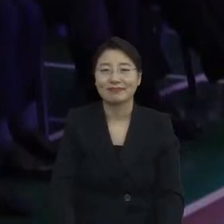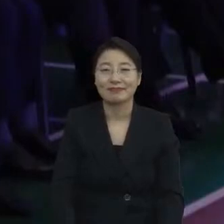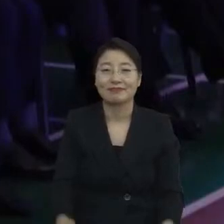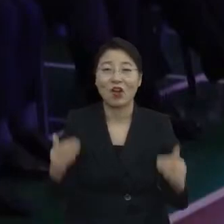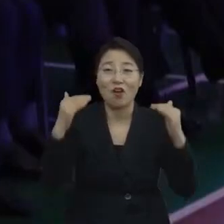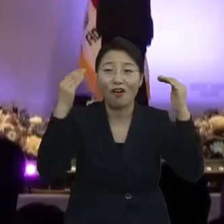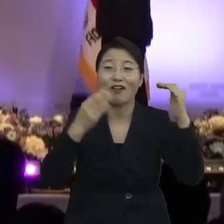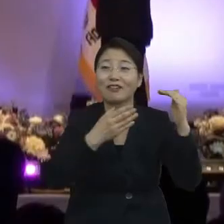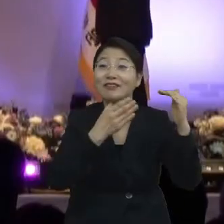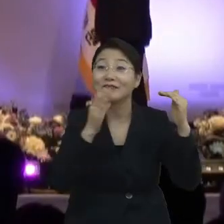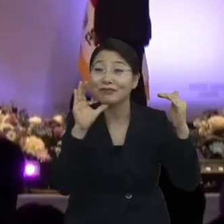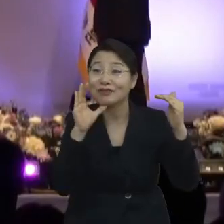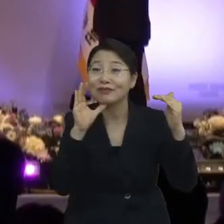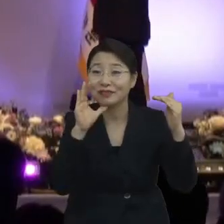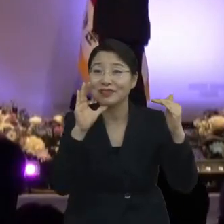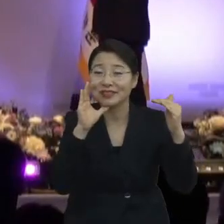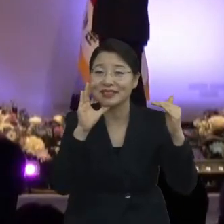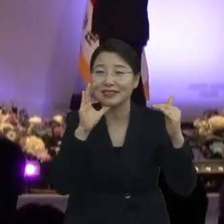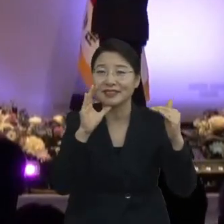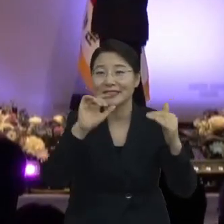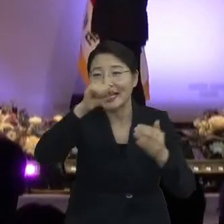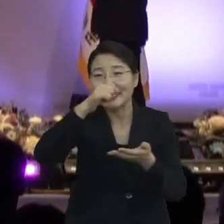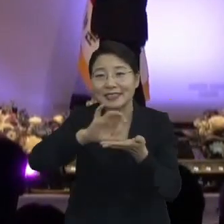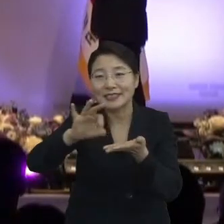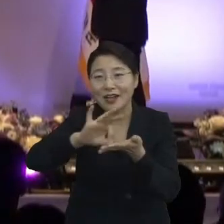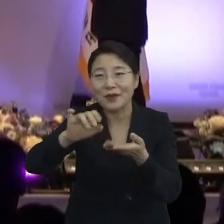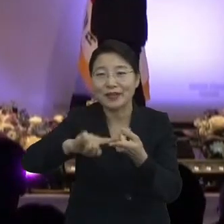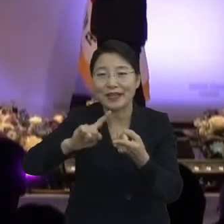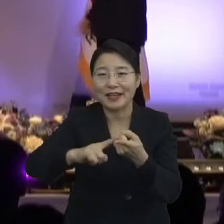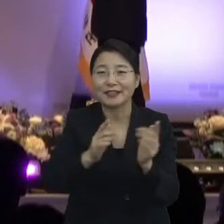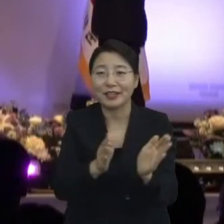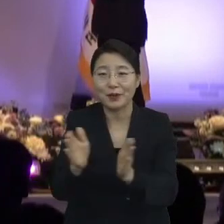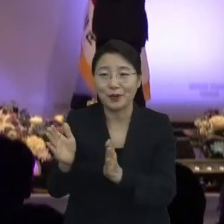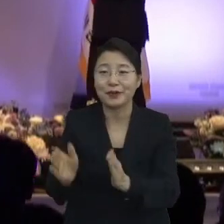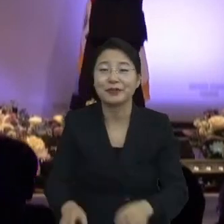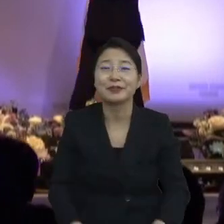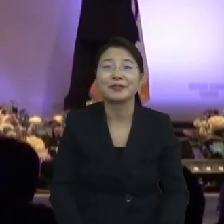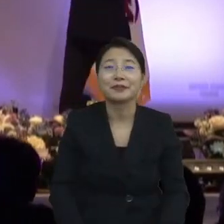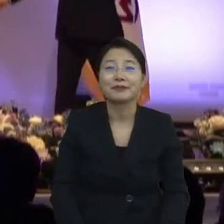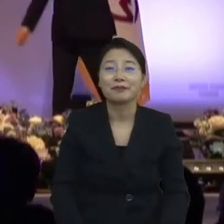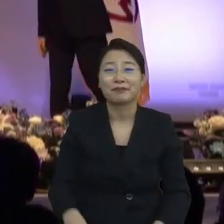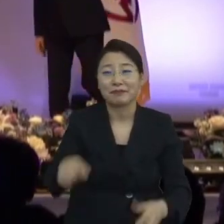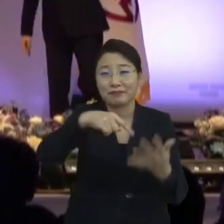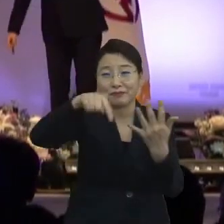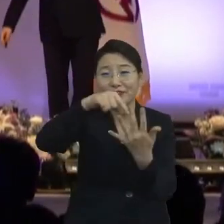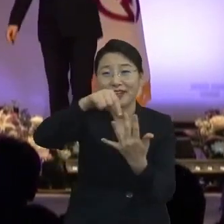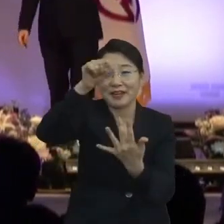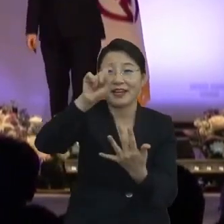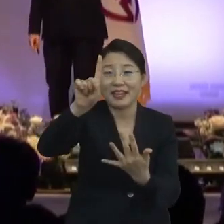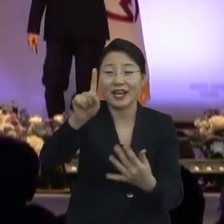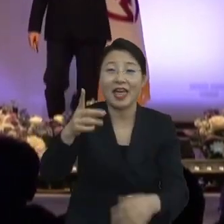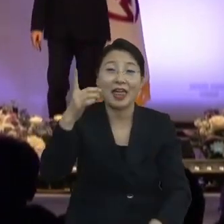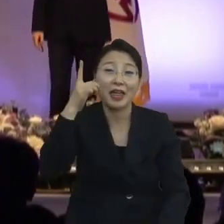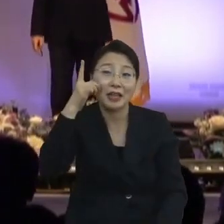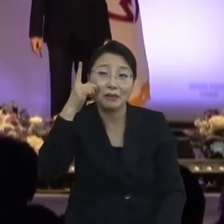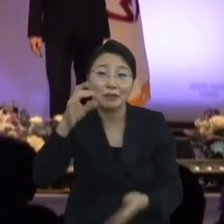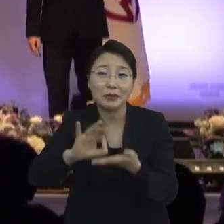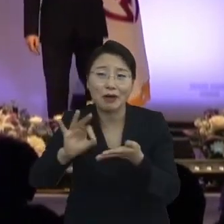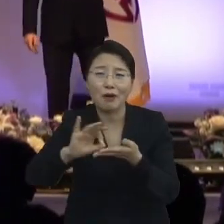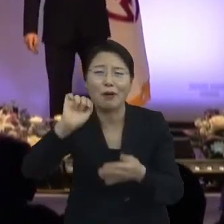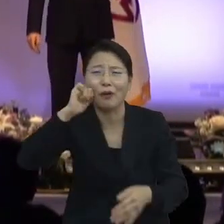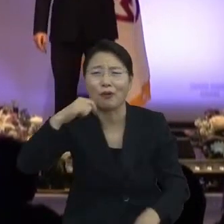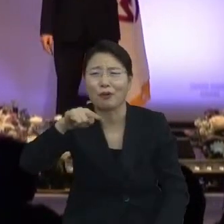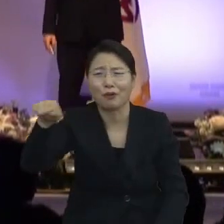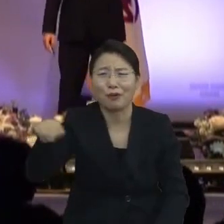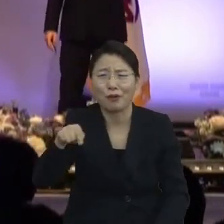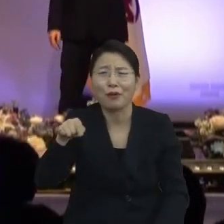어르신들 조금 예산 어떻게 쓸지를 정리해 봤는데 하나만 설명드리면 요즘에 휴대폰 쓰시는 게 너무 어려우세요.